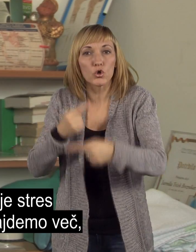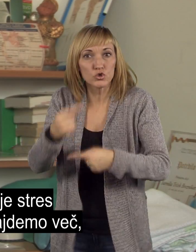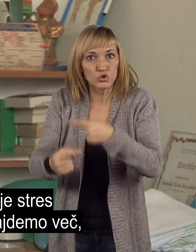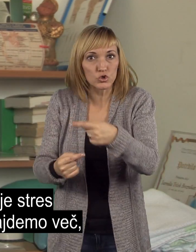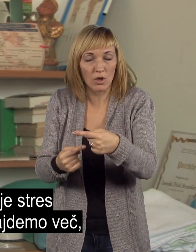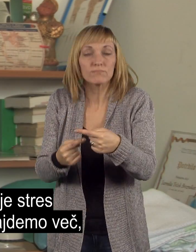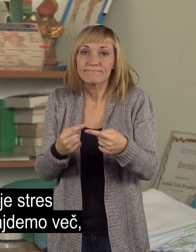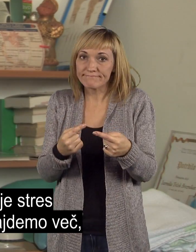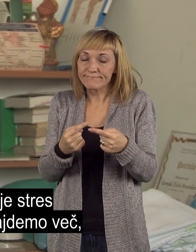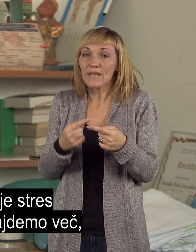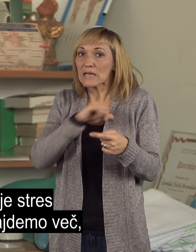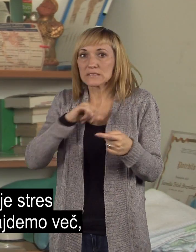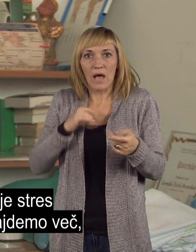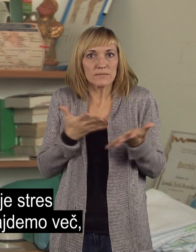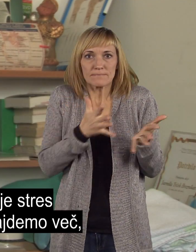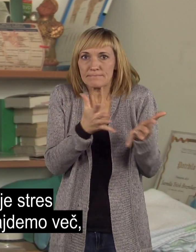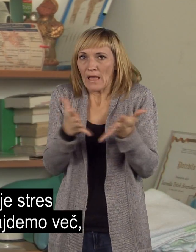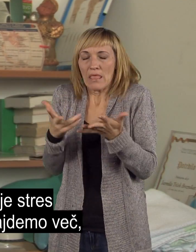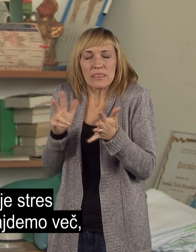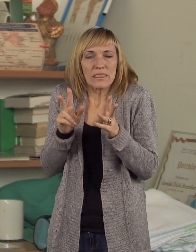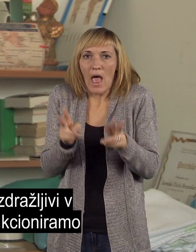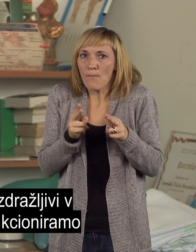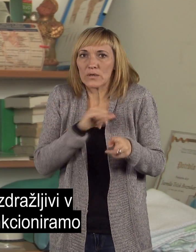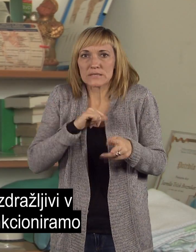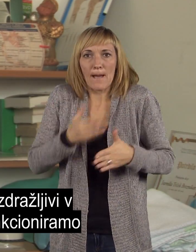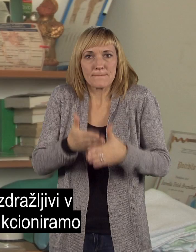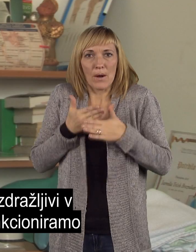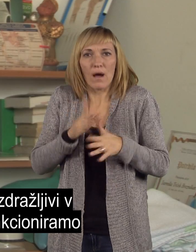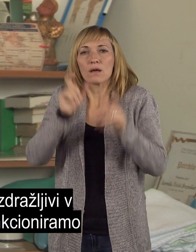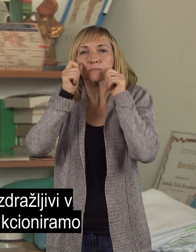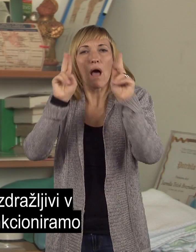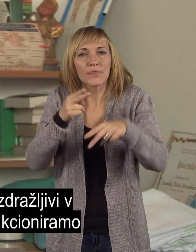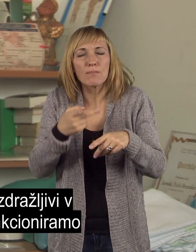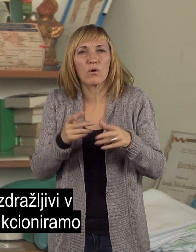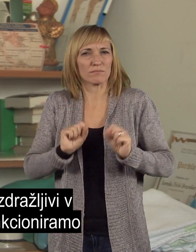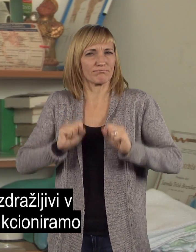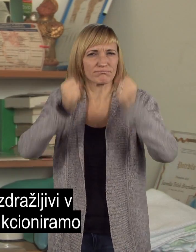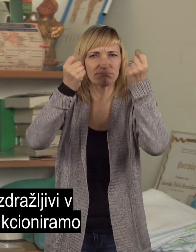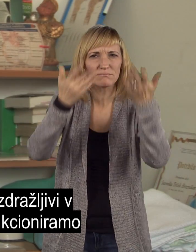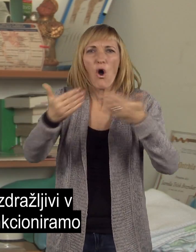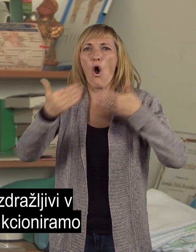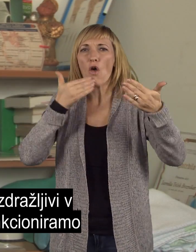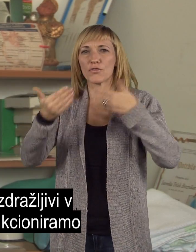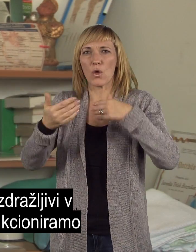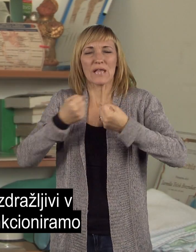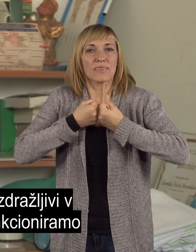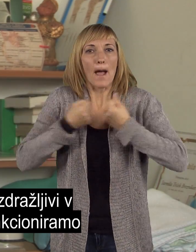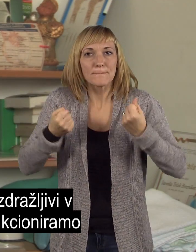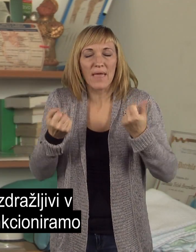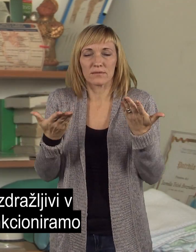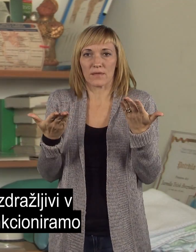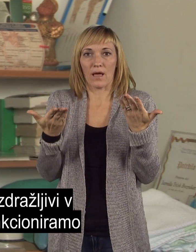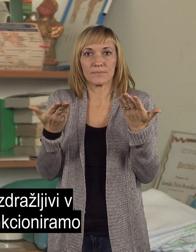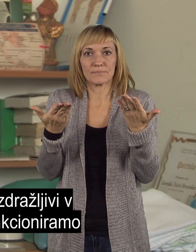stres kroničen in sami se ne znajdemo več v tej godlji in se ne znamo pomagati, smo nespeči, nemirni, razdražljivi, v